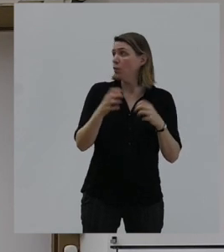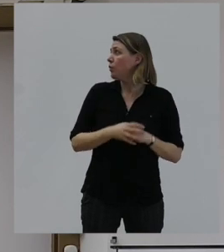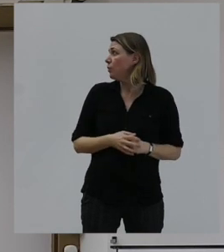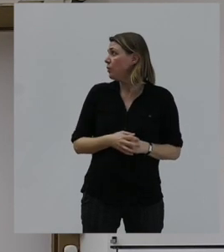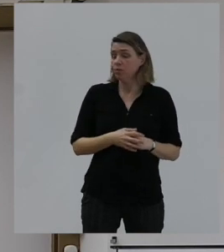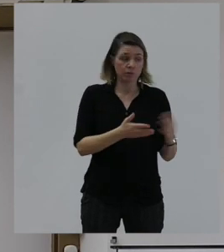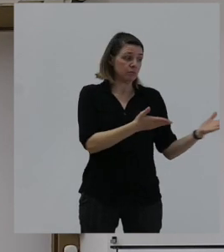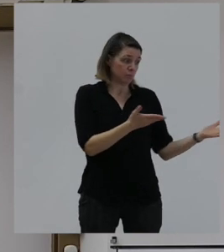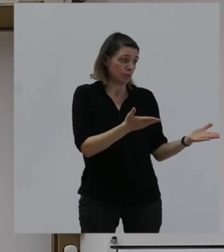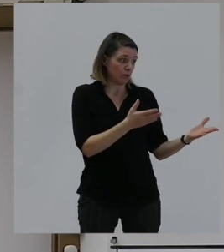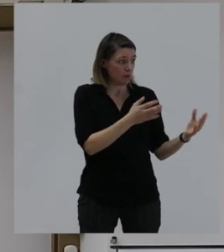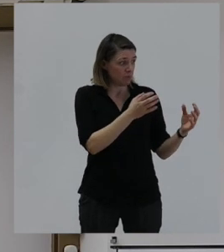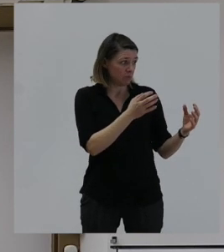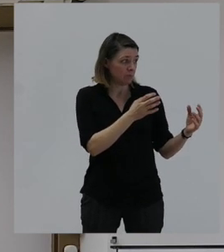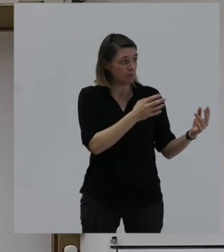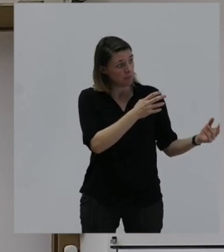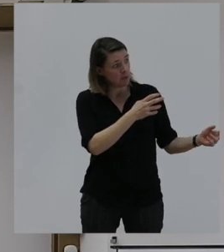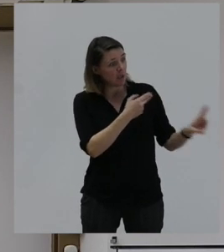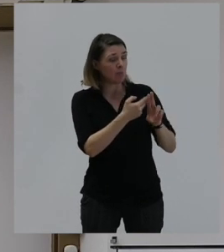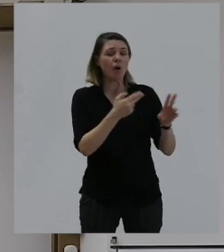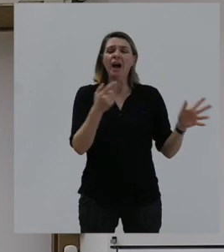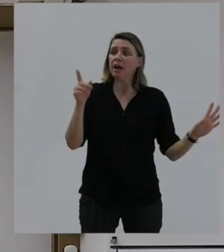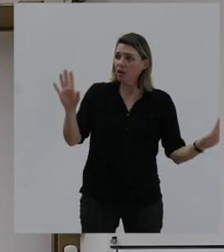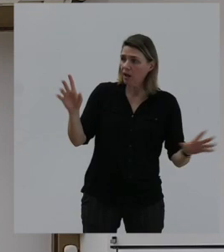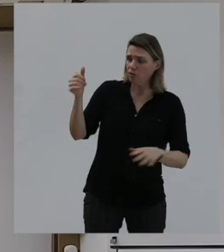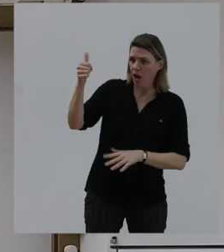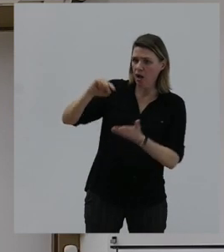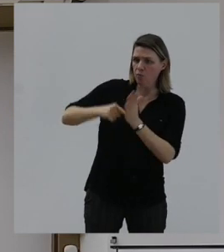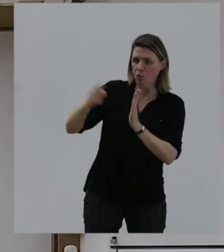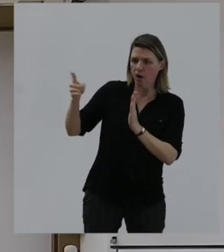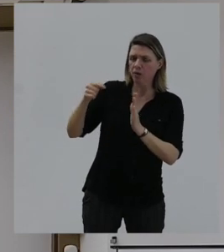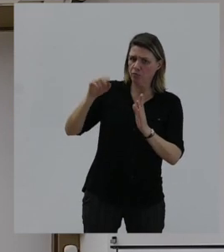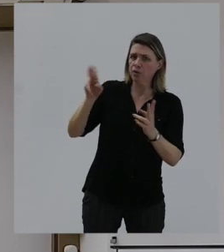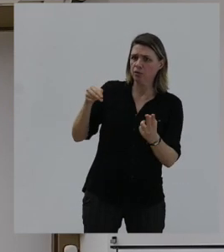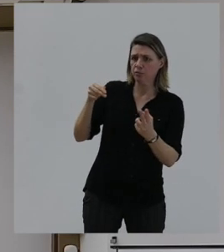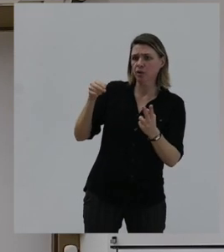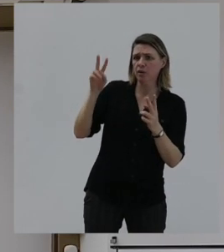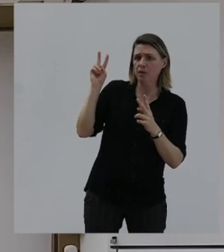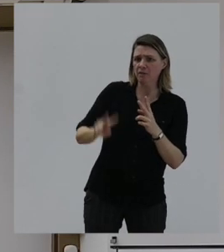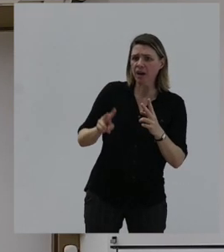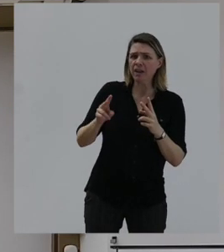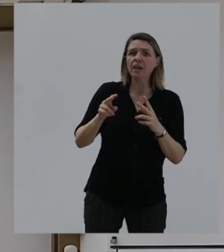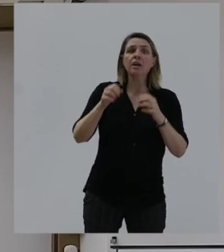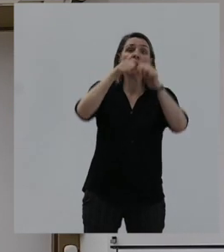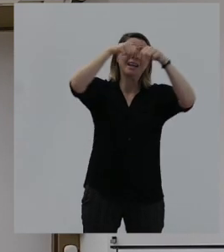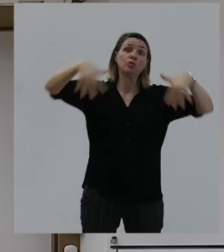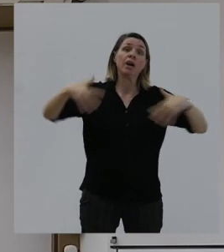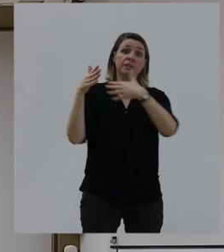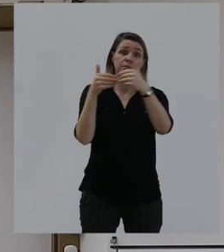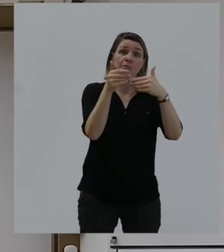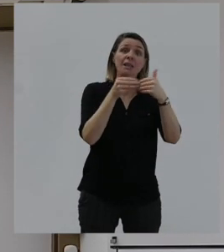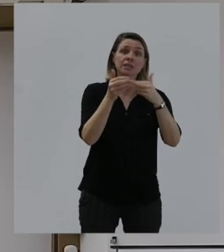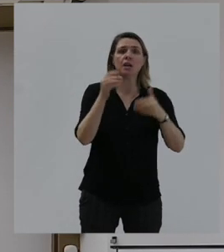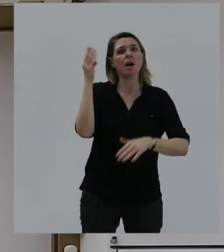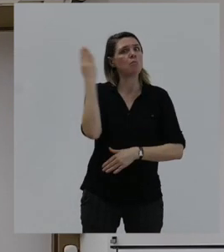réagir à ce qui a été dit? Il y a peut-être un point qui a été évoqué, je crois que sur lequel nous convergeons, c'est la cartographie des emplois.